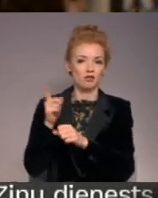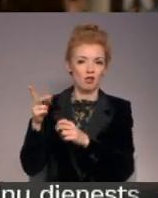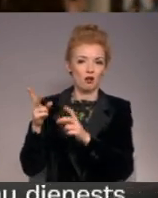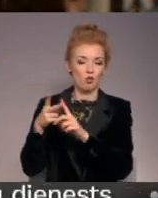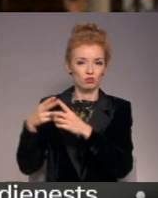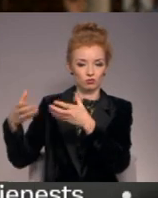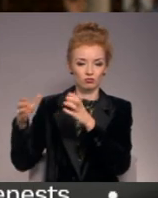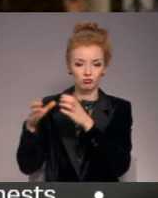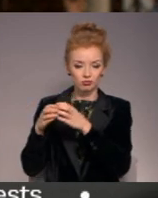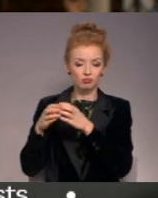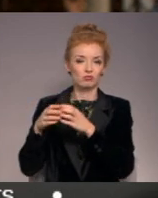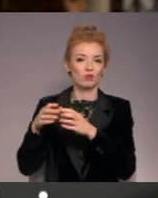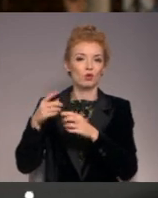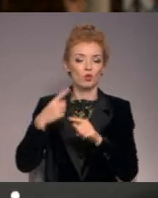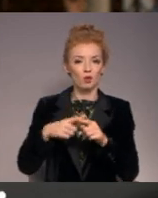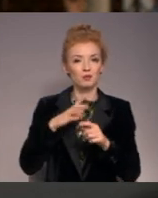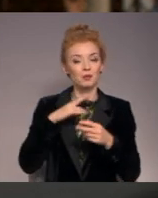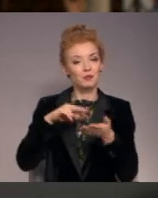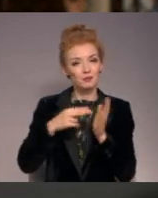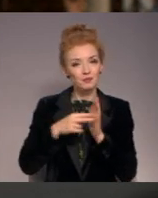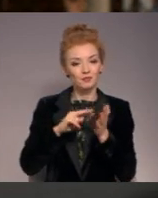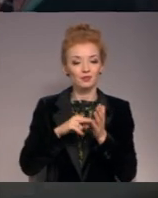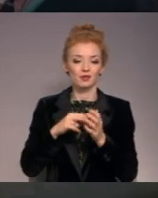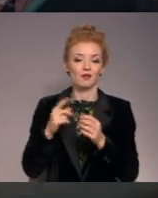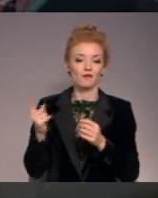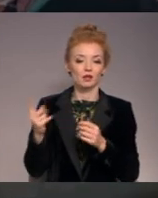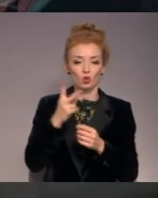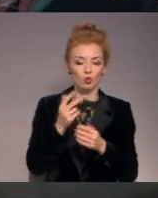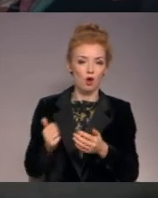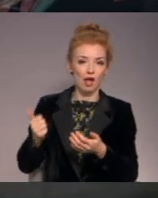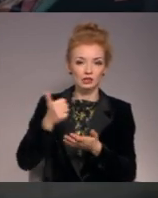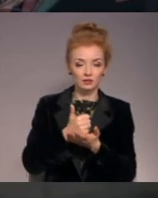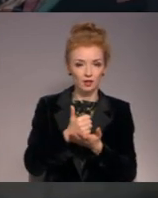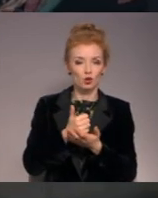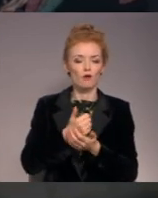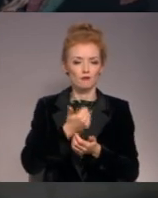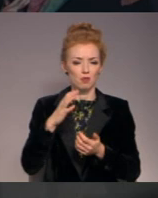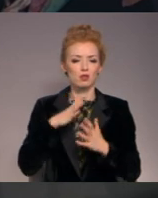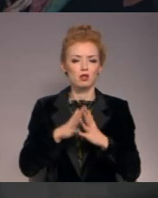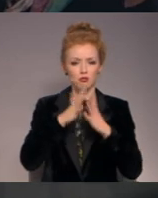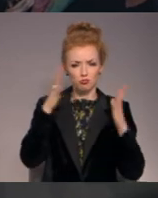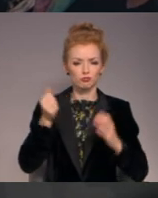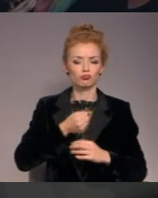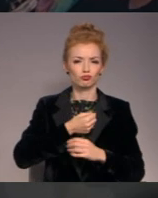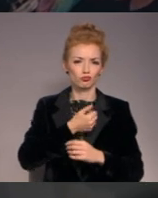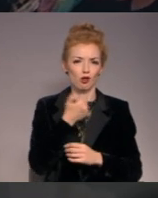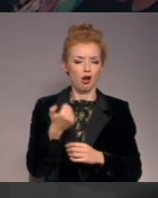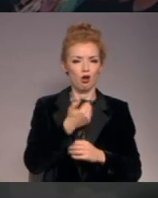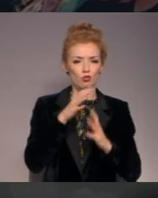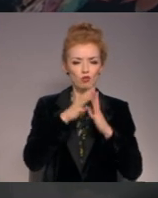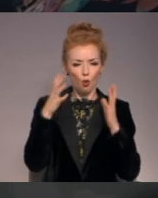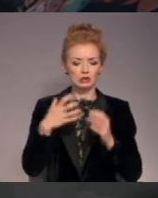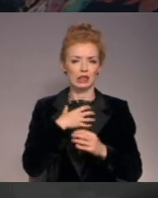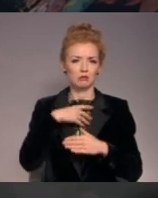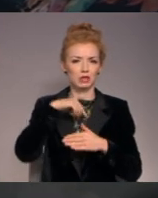suntažu lēdumam draudzē, un bija pat paredzēts, ka svēts viņam laikā uz Agloņš man aizvietos. Skaidrs, ka gadi viņam bija lieli, tāda 87 gadi un slimība daudz,